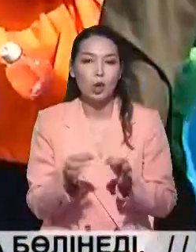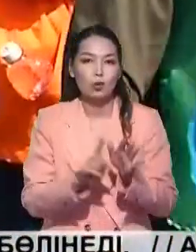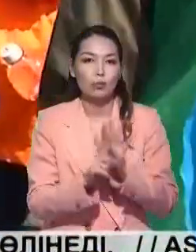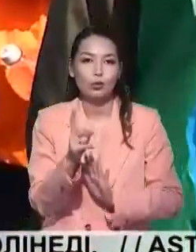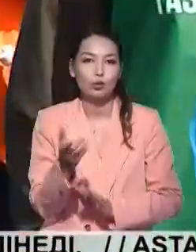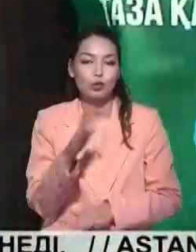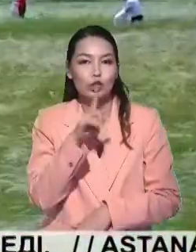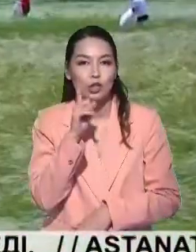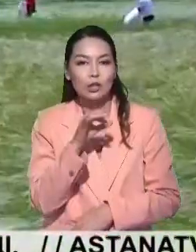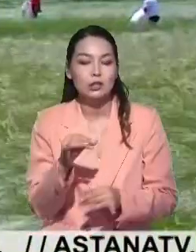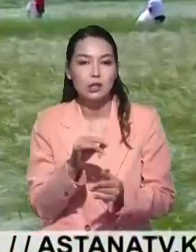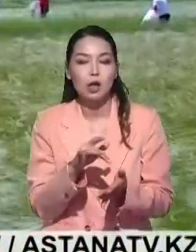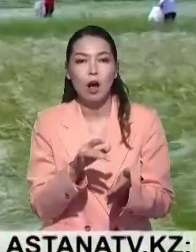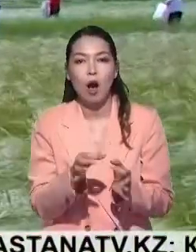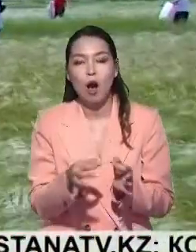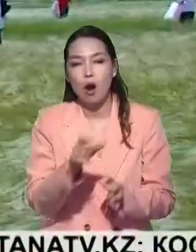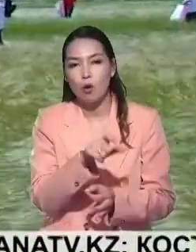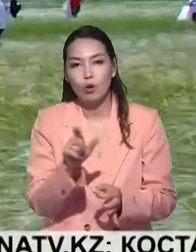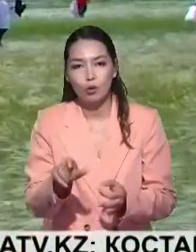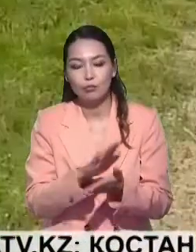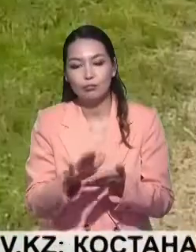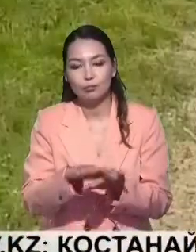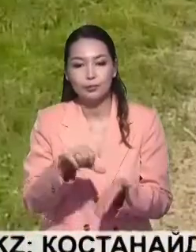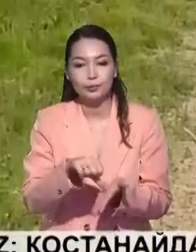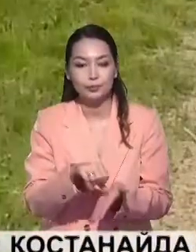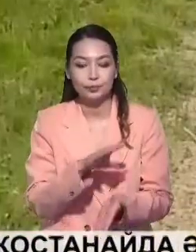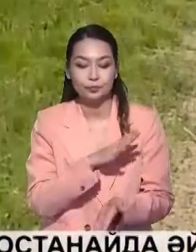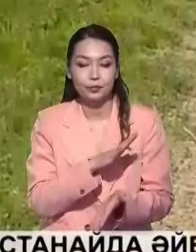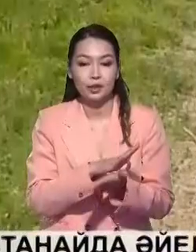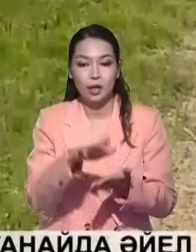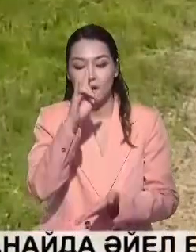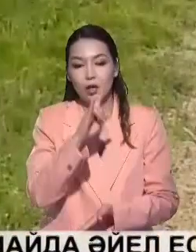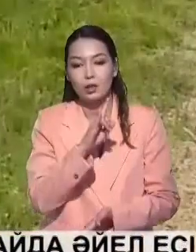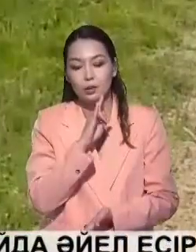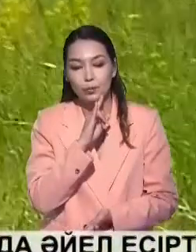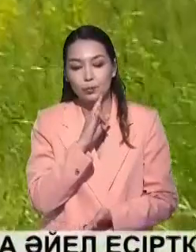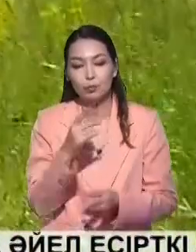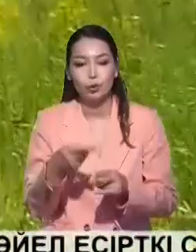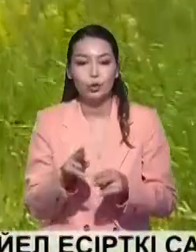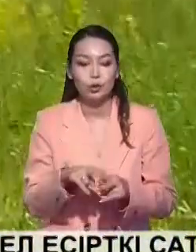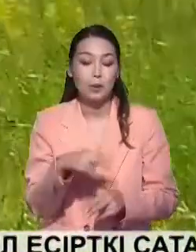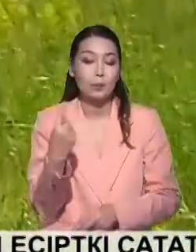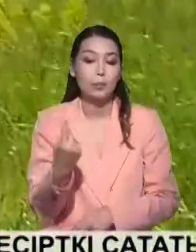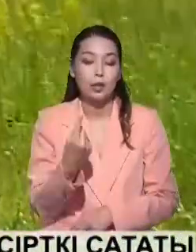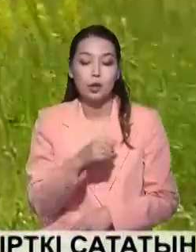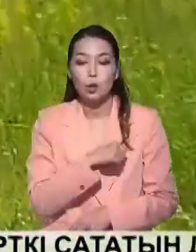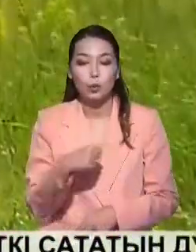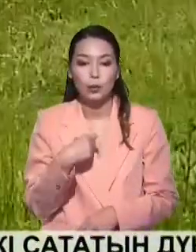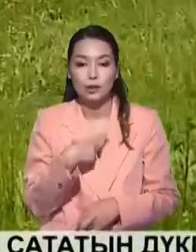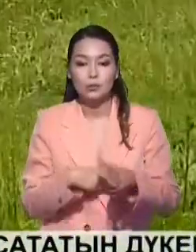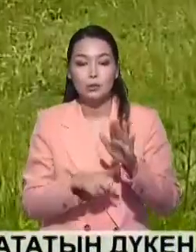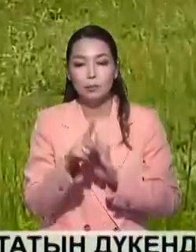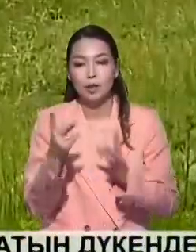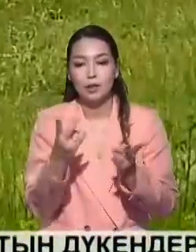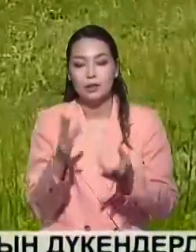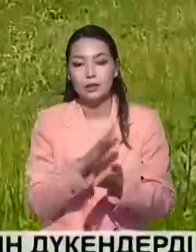пен өңір тұрғындары тазалық жұмыстарына қатысты. Таза Қазақстан бұл ең бірінші өзімізден басталады.